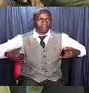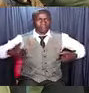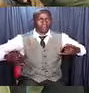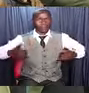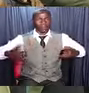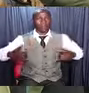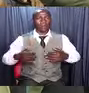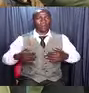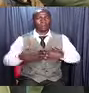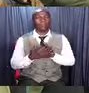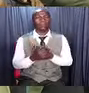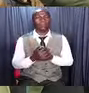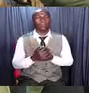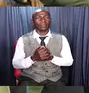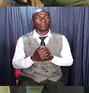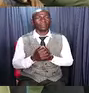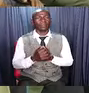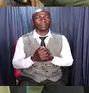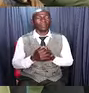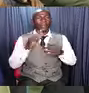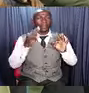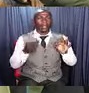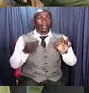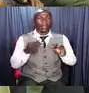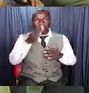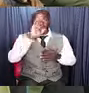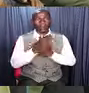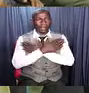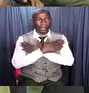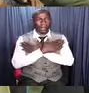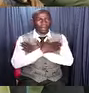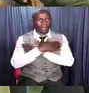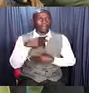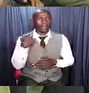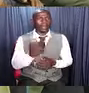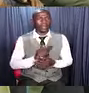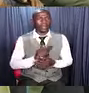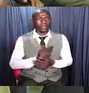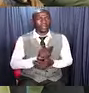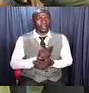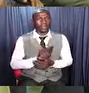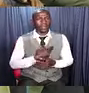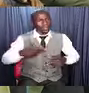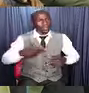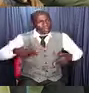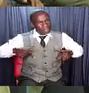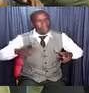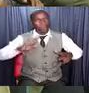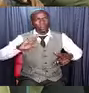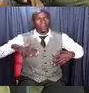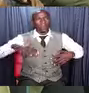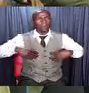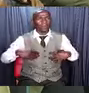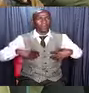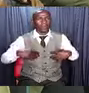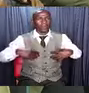Tufurahi. We should be happy. Ikiwa tulipendwa hivyo na Mungu Baba, if you are loved by the God, basi tufurahi. Then we